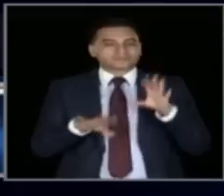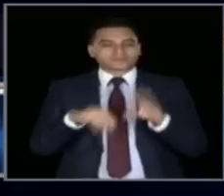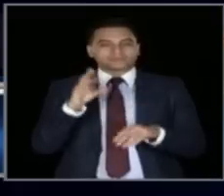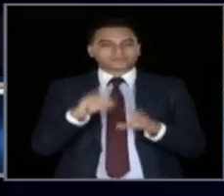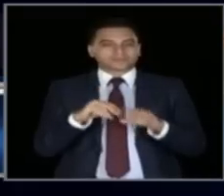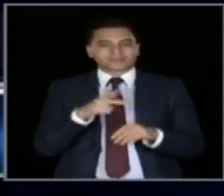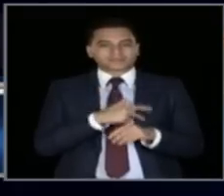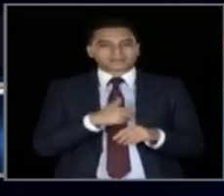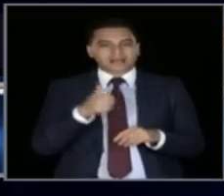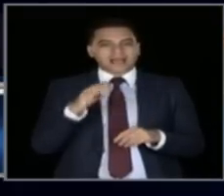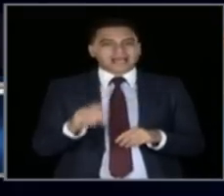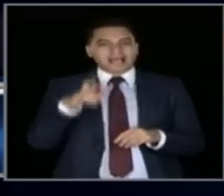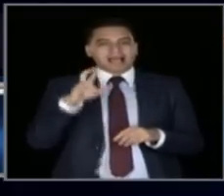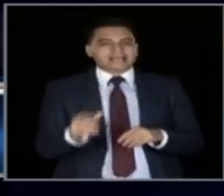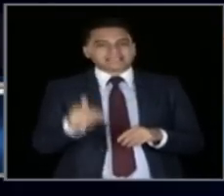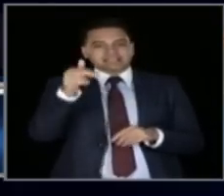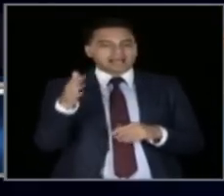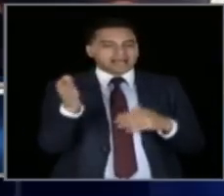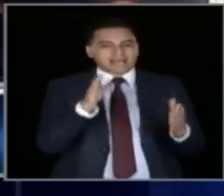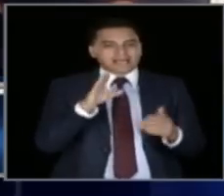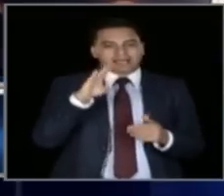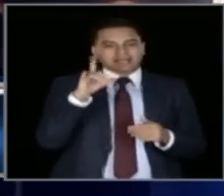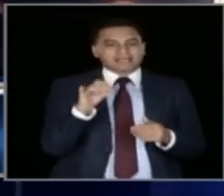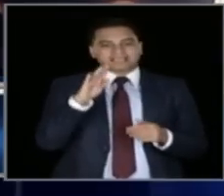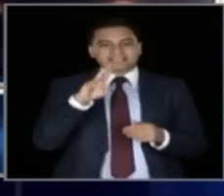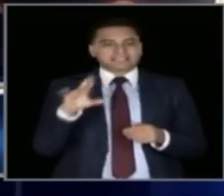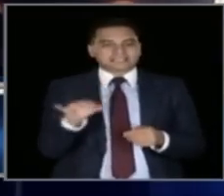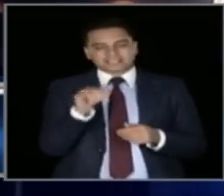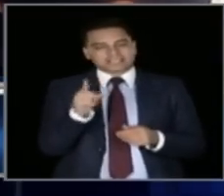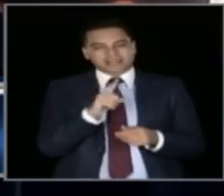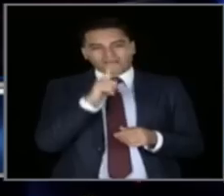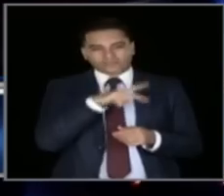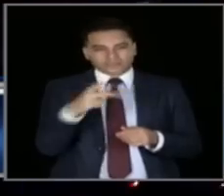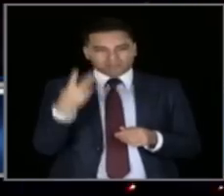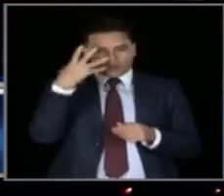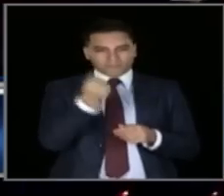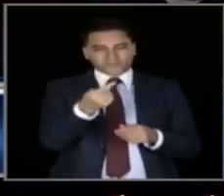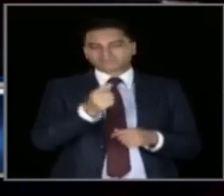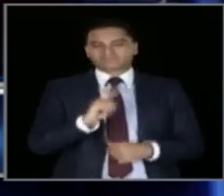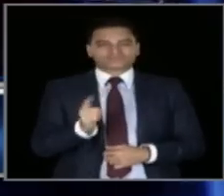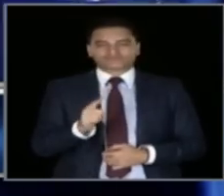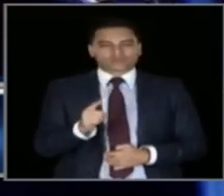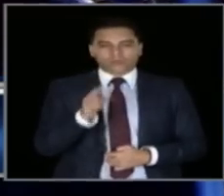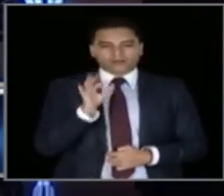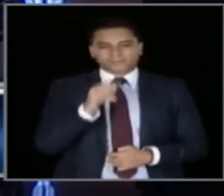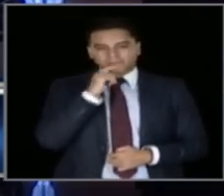كريستي؟ 1847 أجازة كريستي طبعاً. إجابة خاطئة.